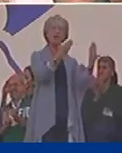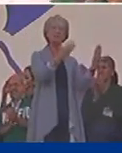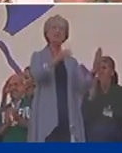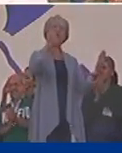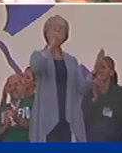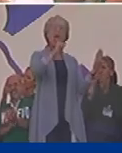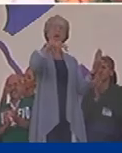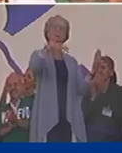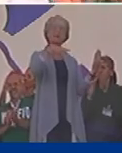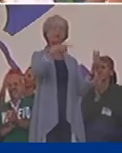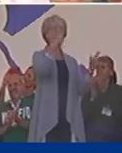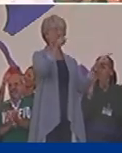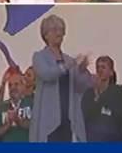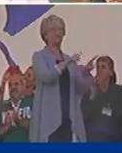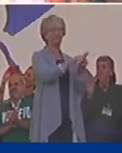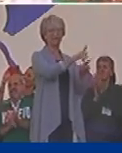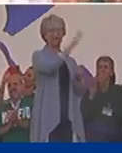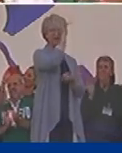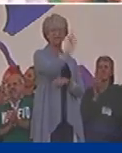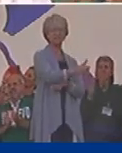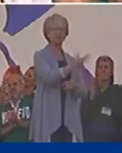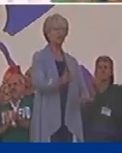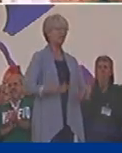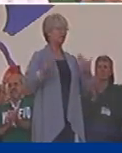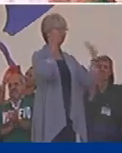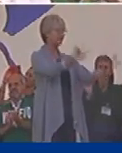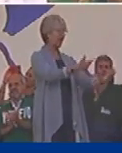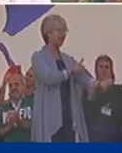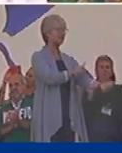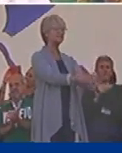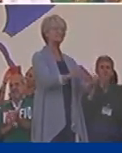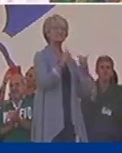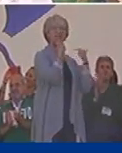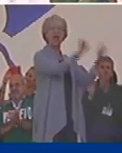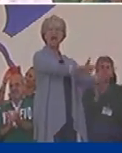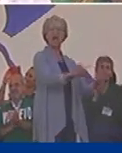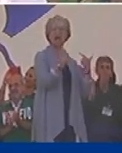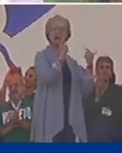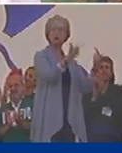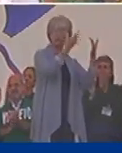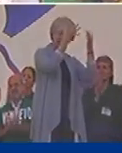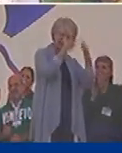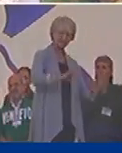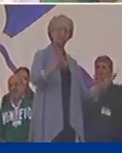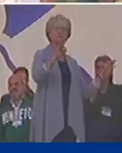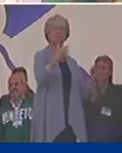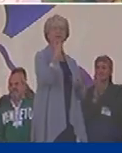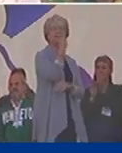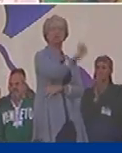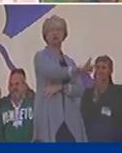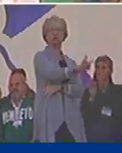sono i nostri fratelli a cui dare sangue e a cui portar rispetto.